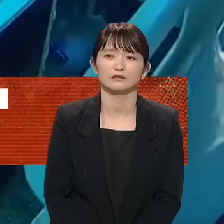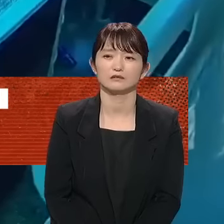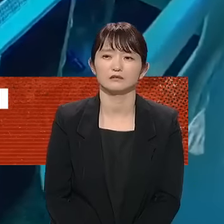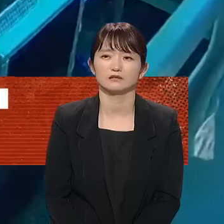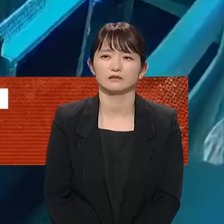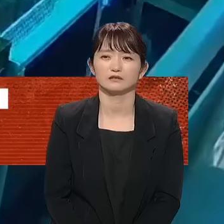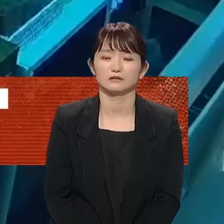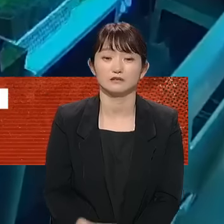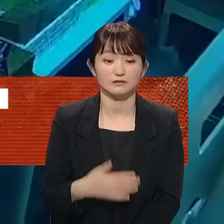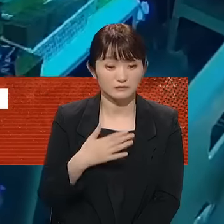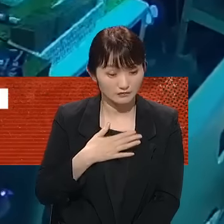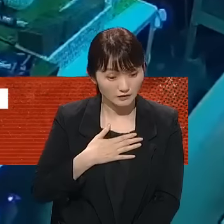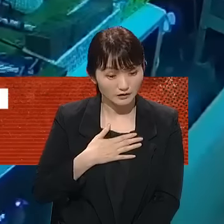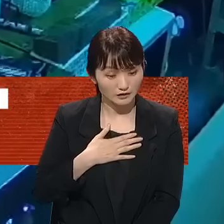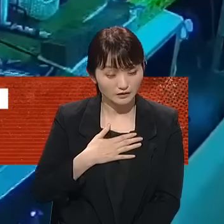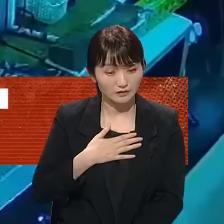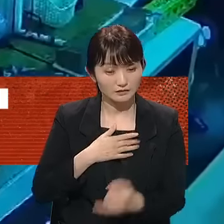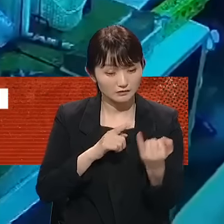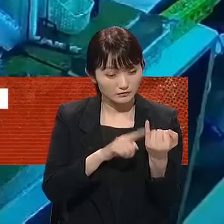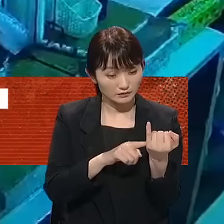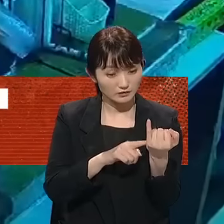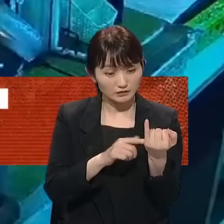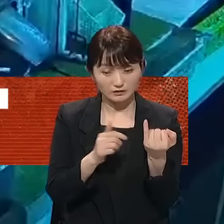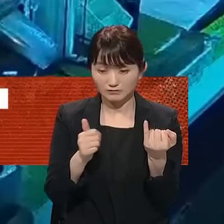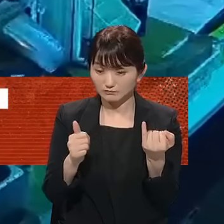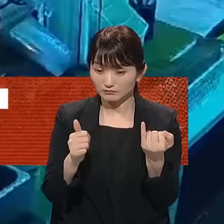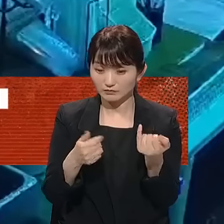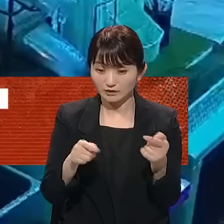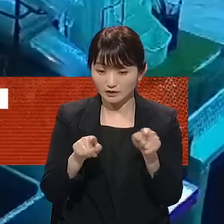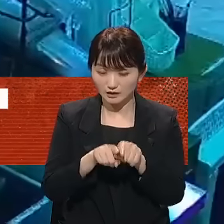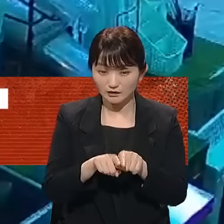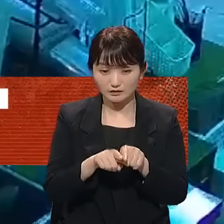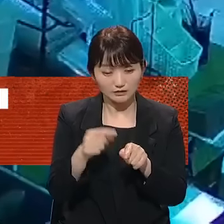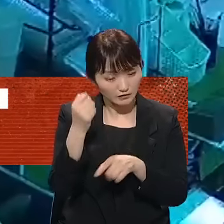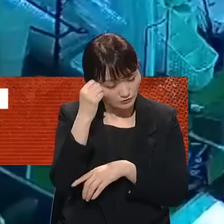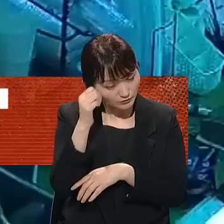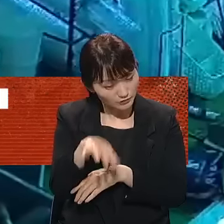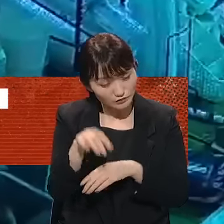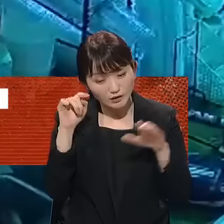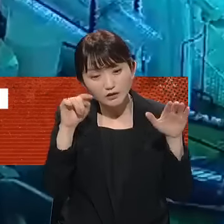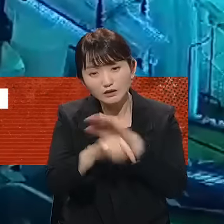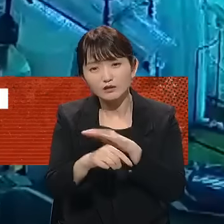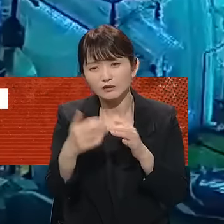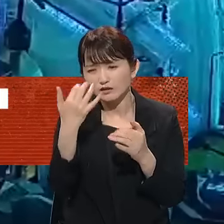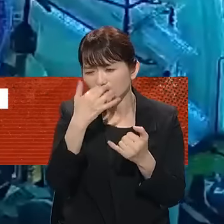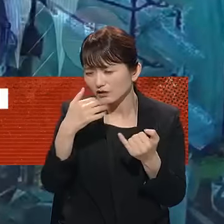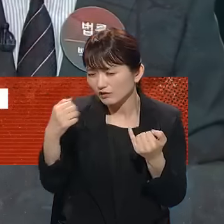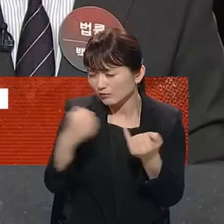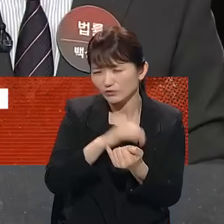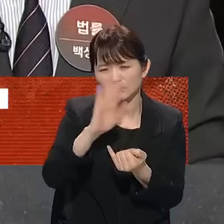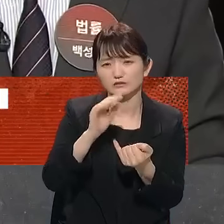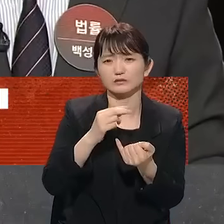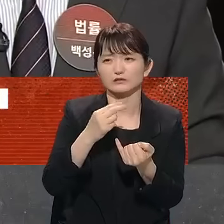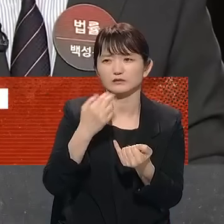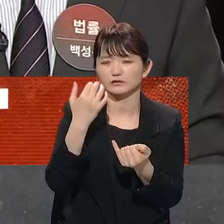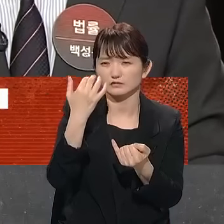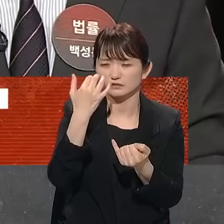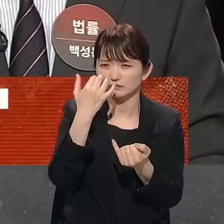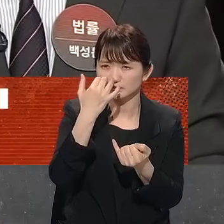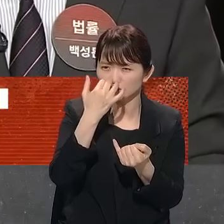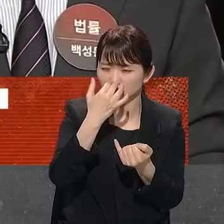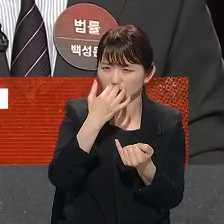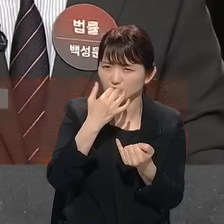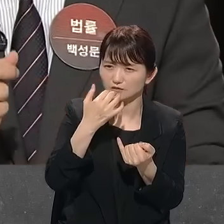나는 같이 숙박업소에 간 건 맞으나 성관계 성폭행이 아니라 성관계 자체를 하지 않았다. 그리고 뭐 저기 간 것은 헤어지고